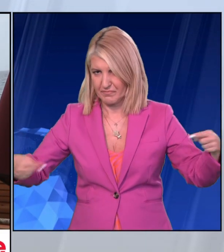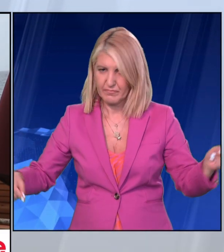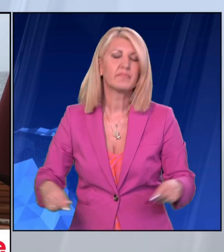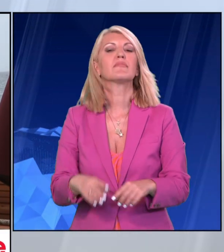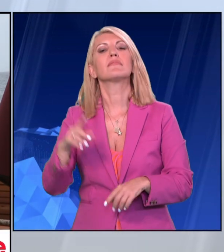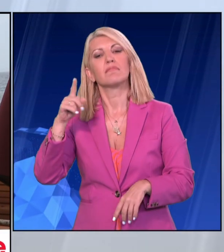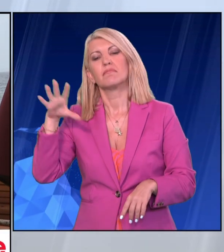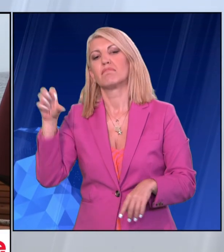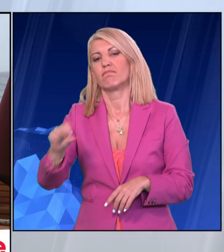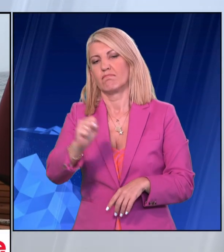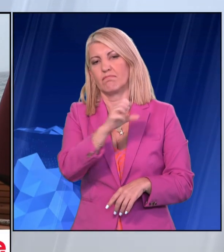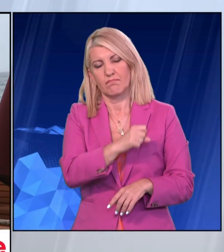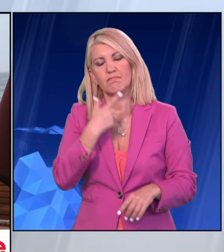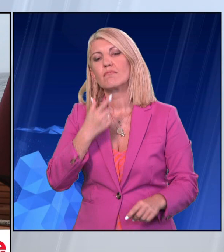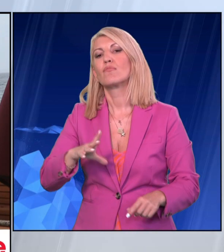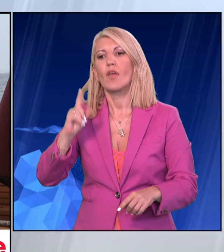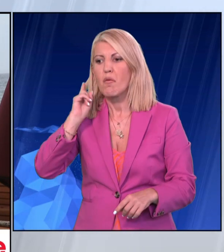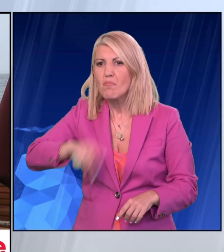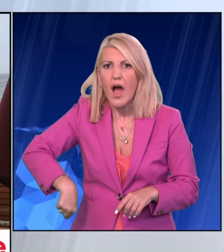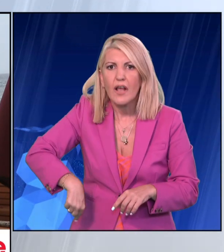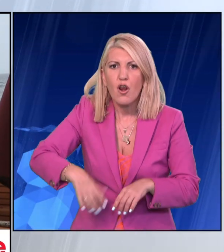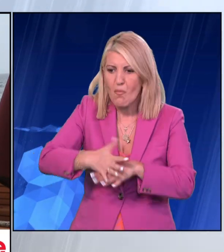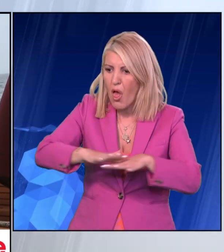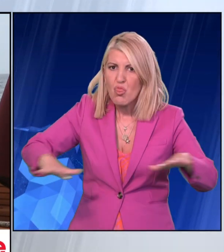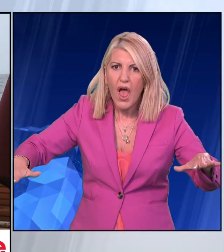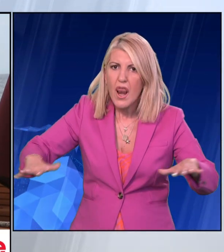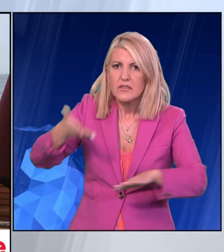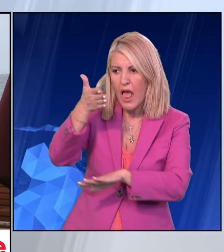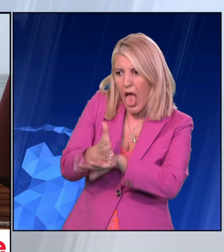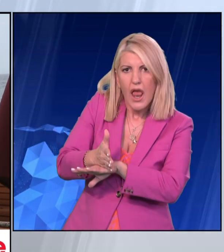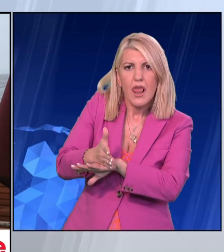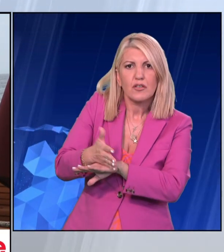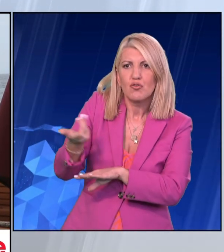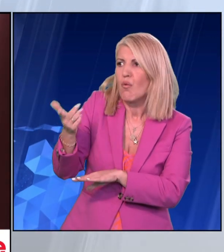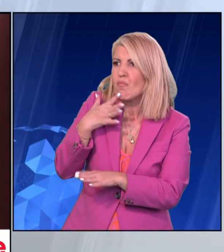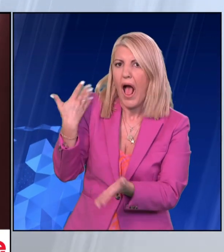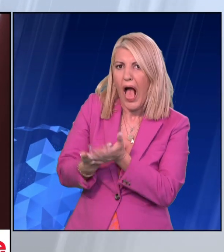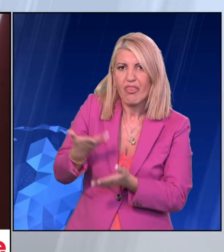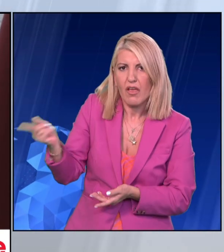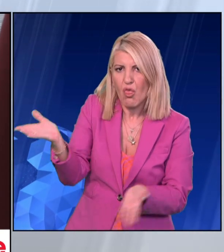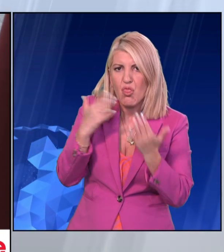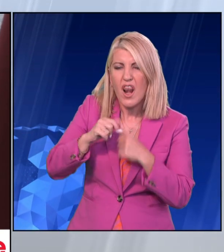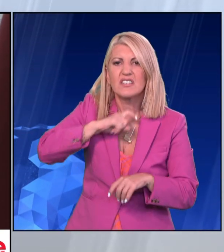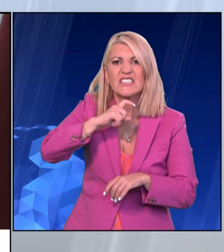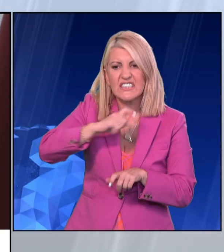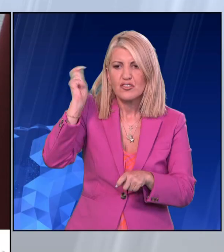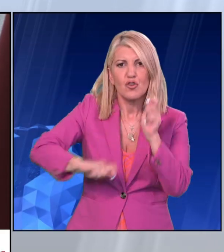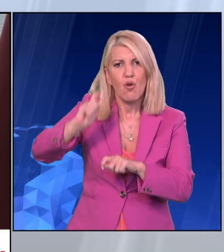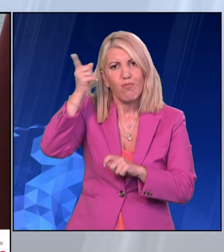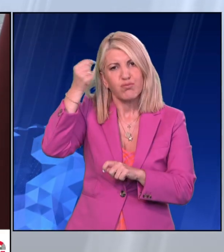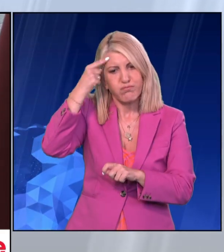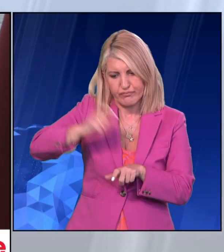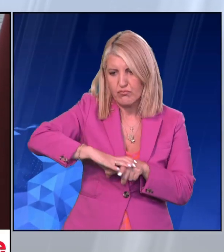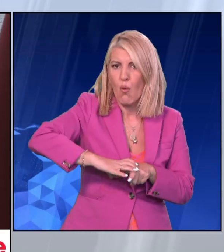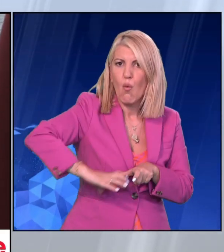κάποιες περιπτώσεις κατάληψη Αιγιαλού χωρίς να υπάρχει μίσθωση, δηλαδή υπήρχε αυθαίρετη χρήση. Οι ποινές που επιβάλλονται ανάλογα με τη βαρύτητα